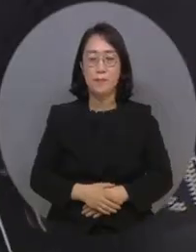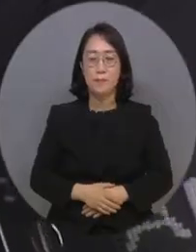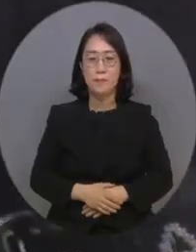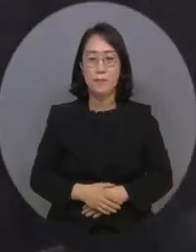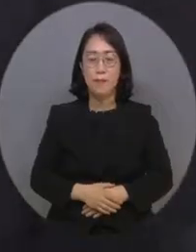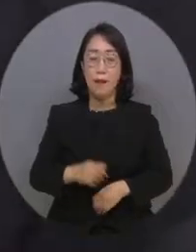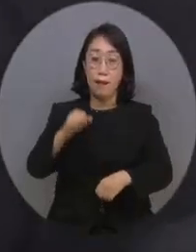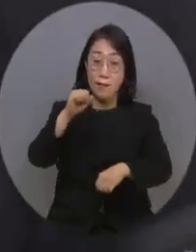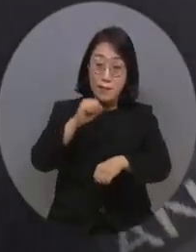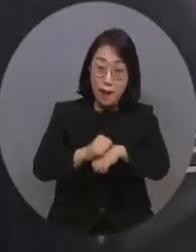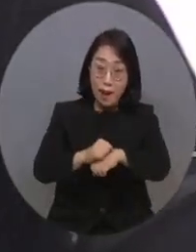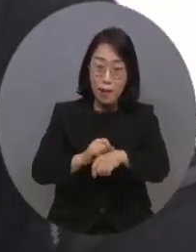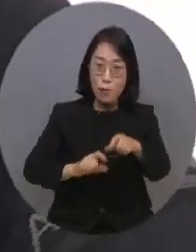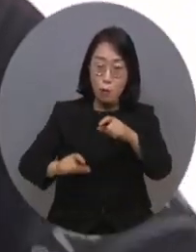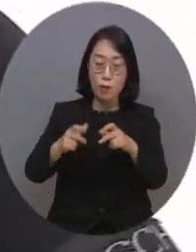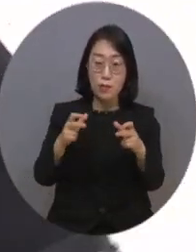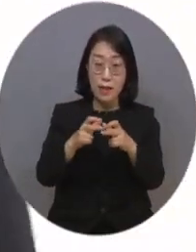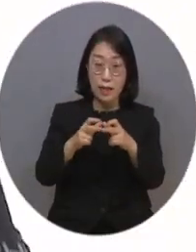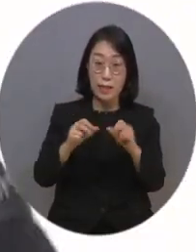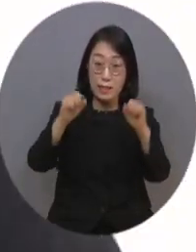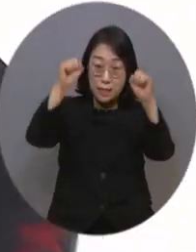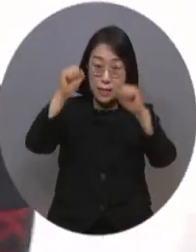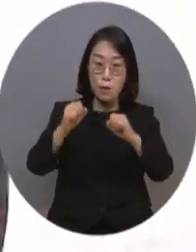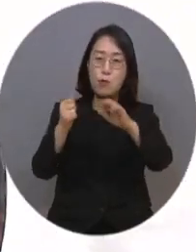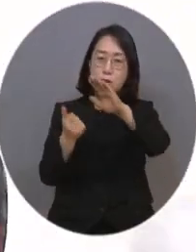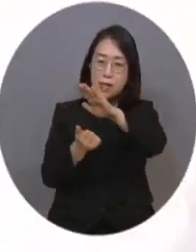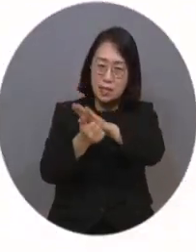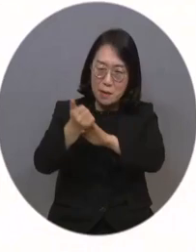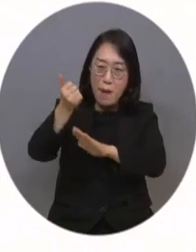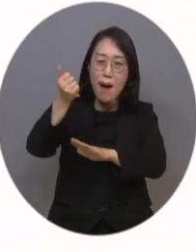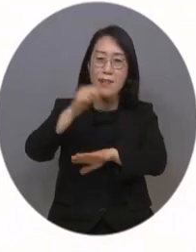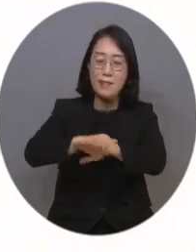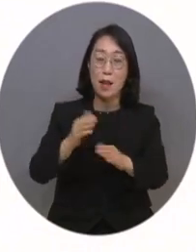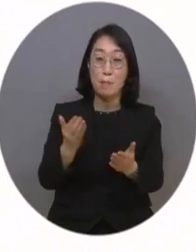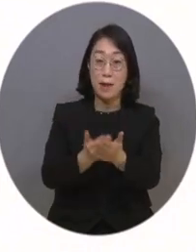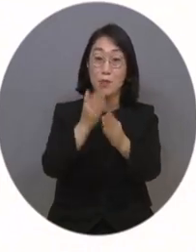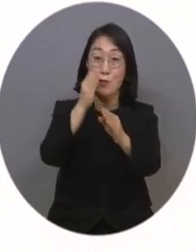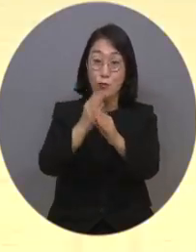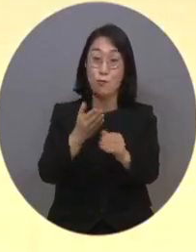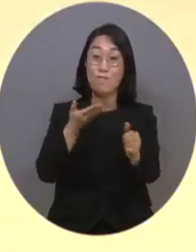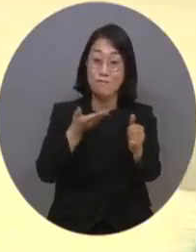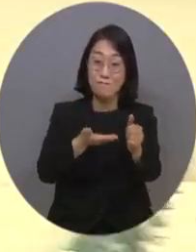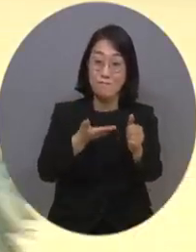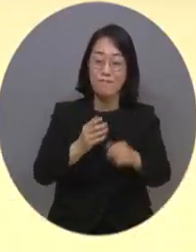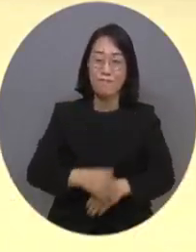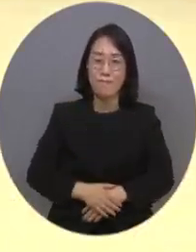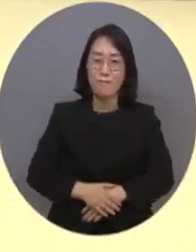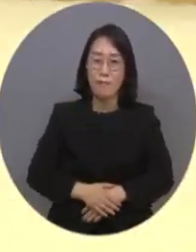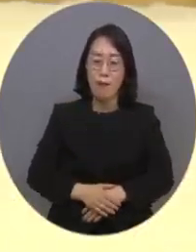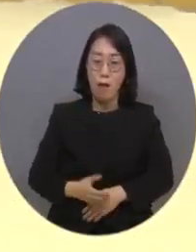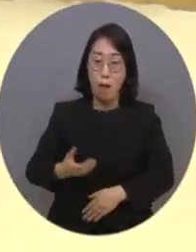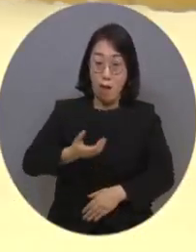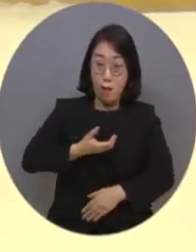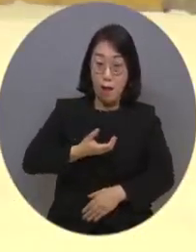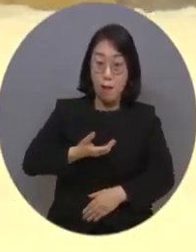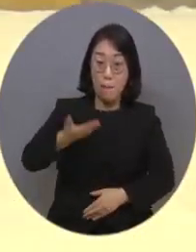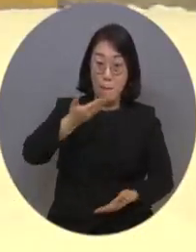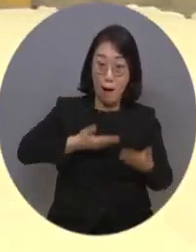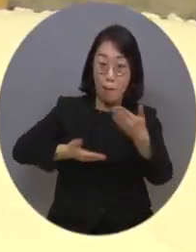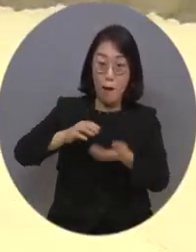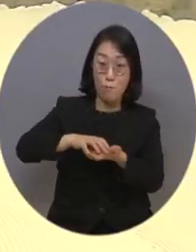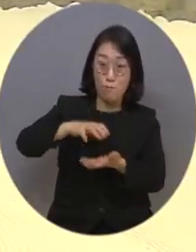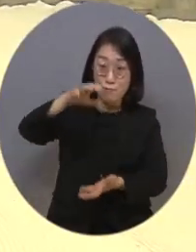유망주를 넘어 장애인 체육을 이끌어갈 제목으로 성장하고 있는 김윤지 선수 늘어나는 메달 갯수만큼